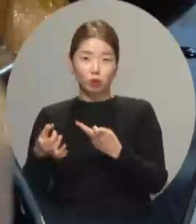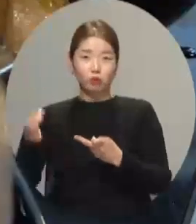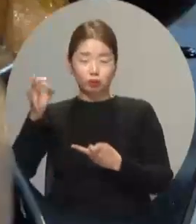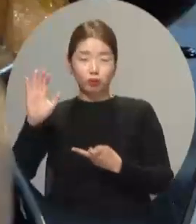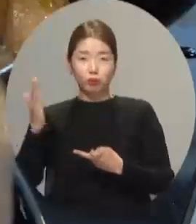올랐습니다